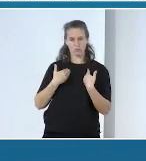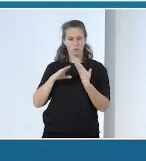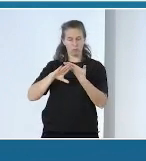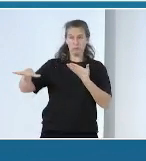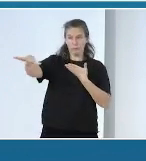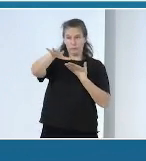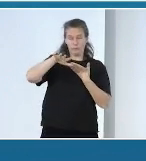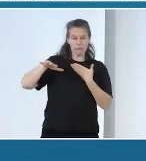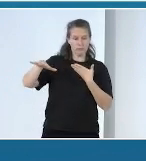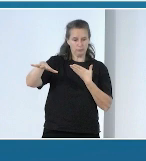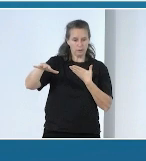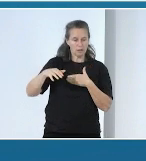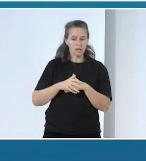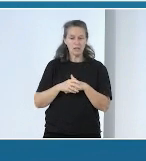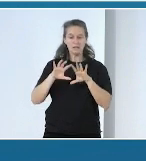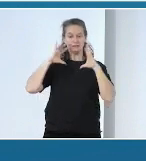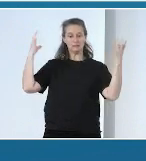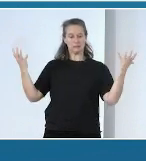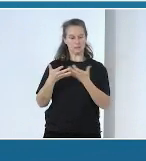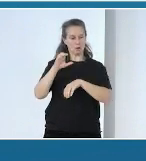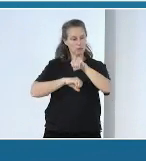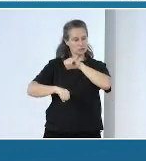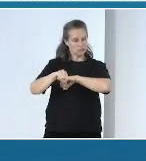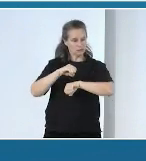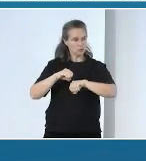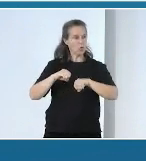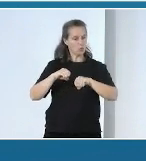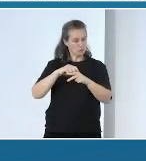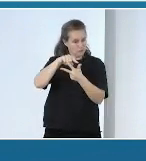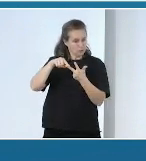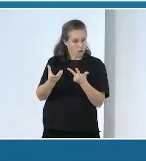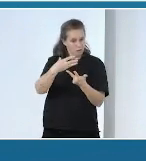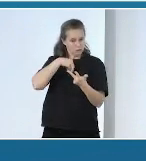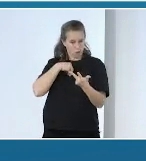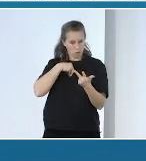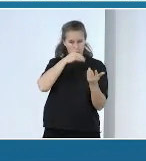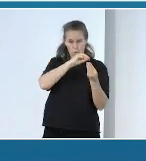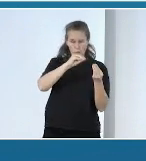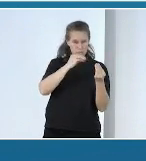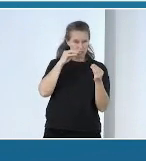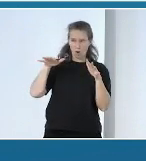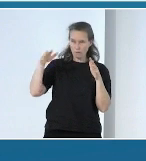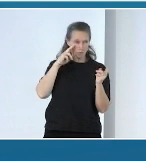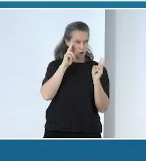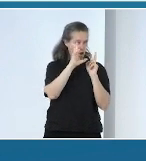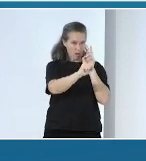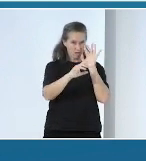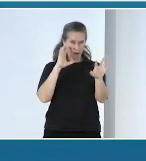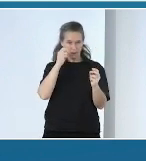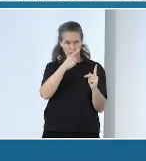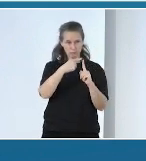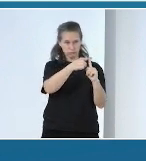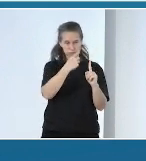référentiel allocentré, c'est toute une organisation qui nous permet de localiser les objets dans l'environnement et